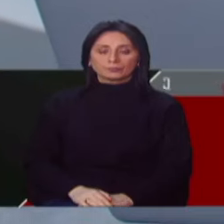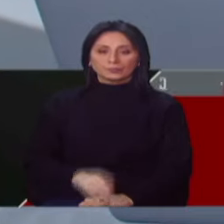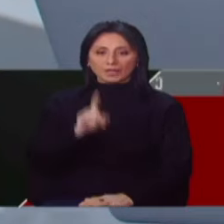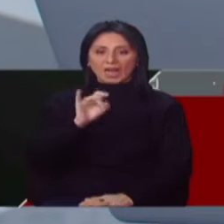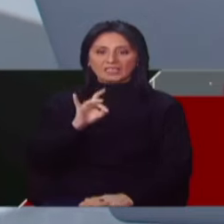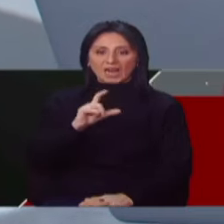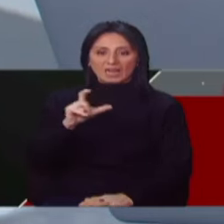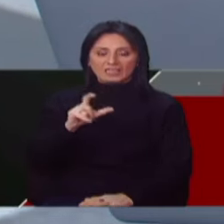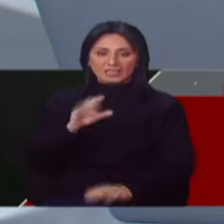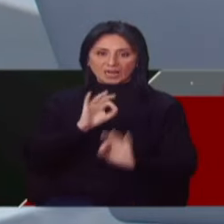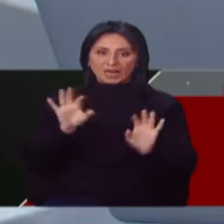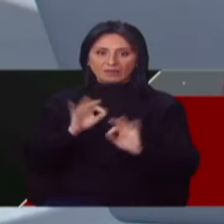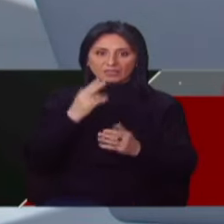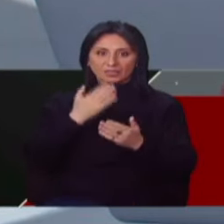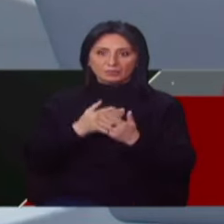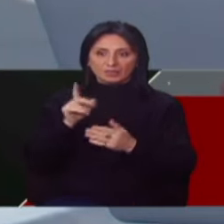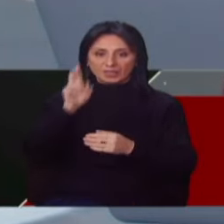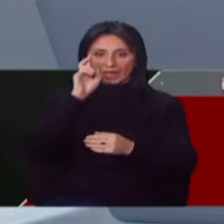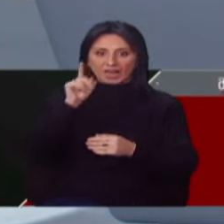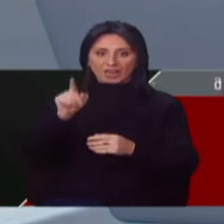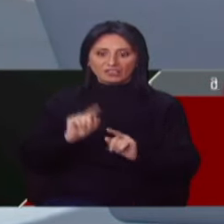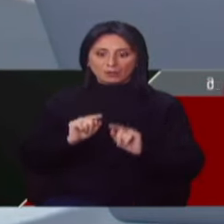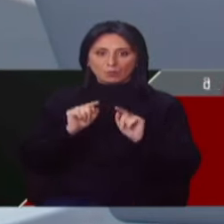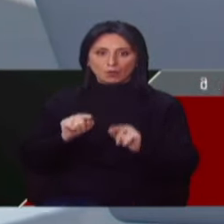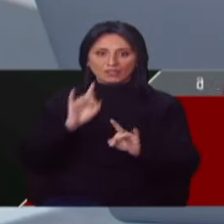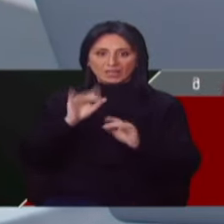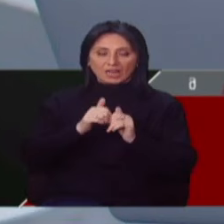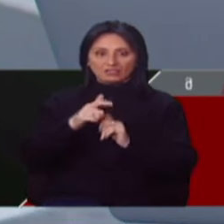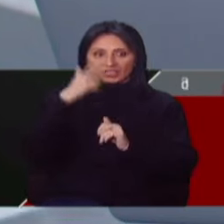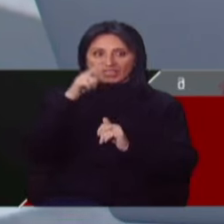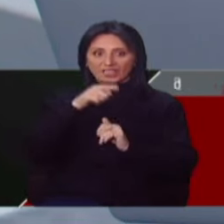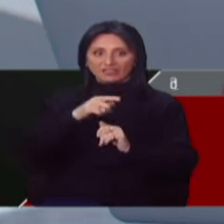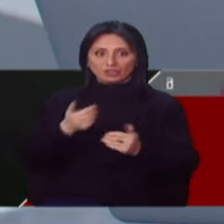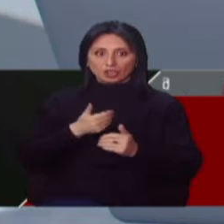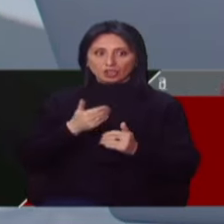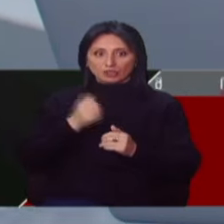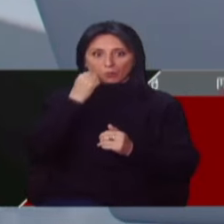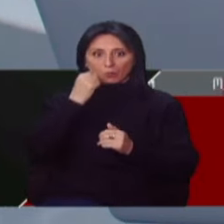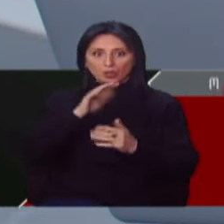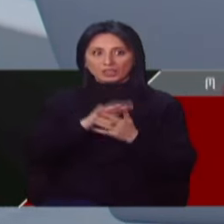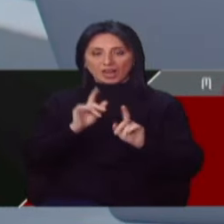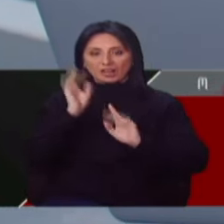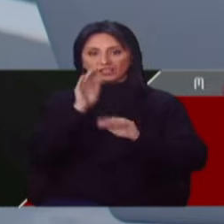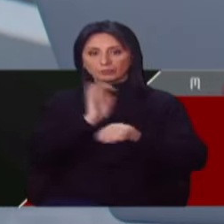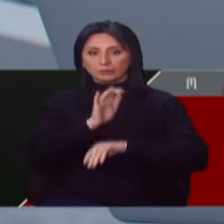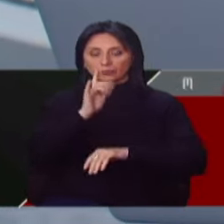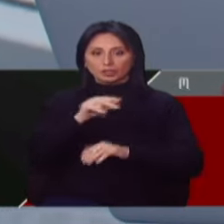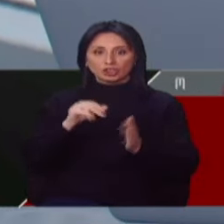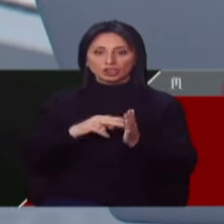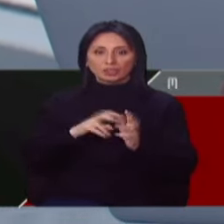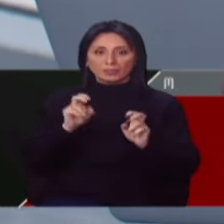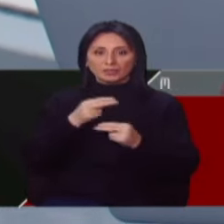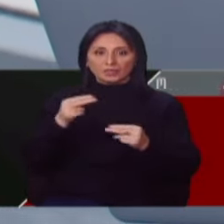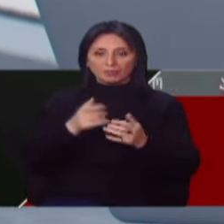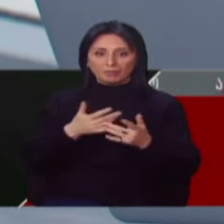მამუკა ხაზარაძის განცხადება, რომლის მიხედვითაც ის ხელისუფლებაში მოსვლას აანონსებს და ბიძინა ივანიშვილს ცხოვრების მოსკოვში გაგრძელებით ემუქრება, კვლავ შეფასებების